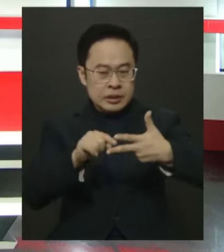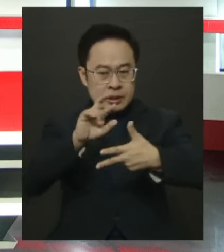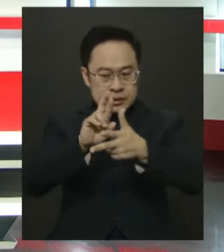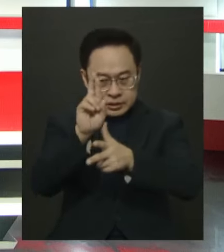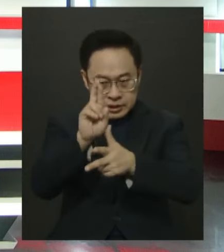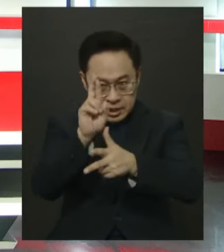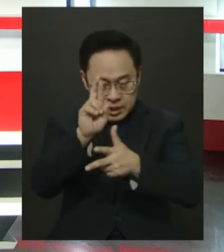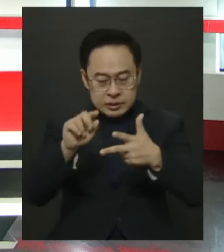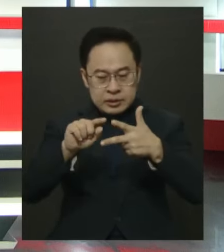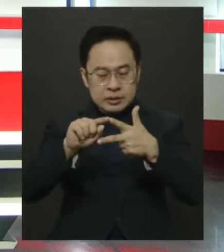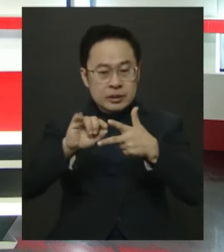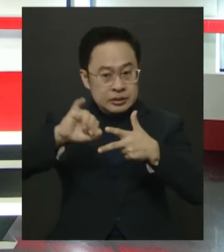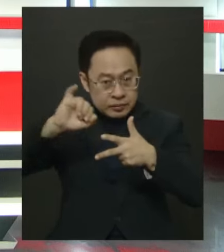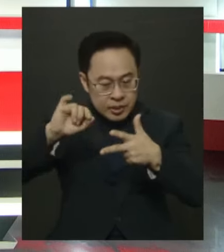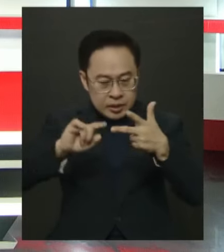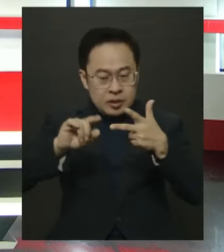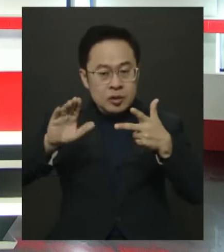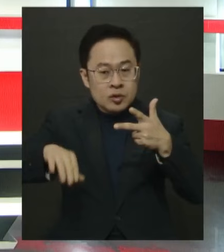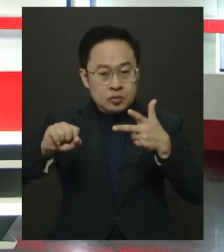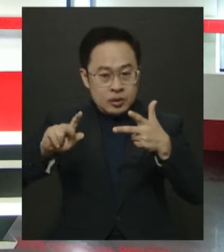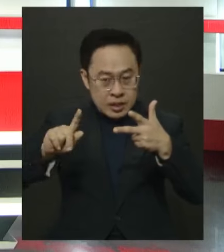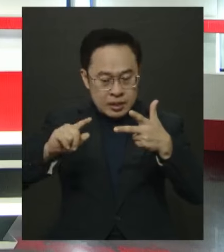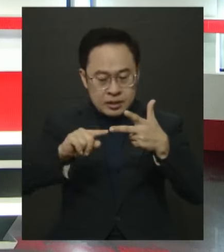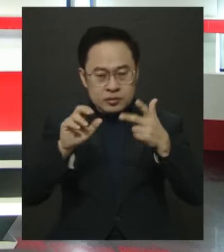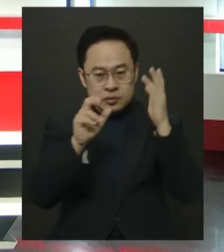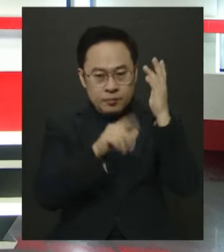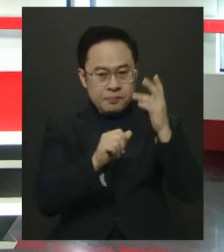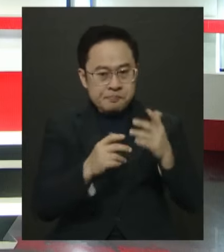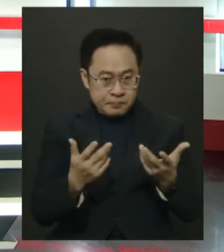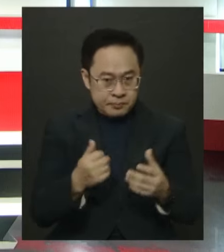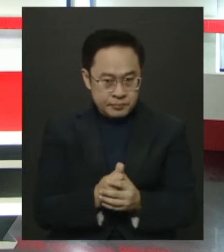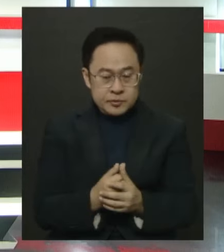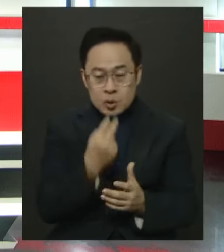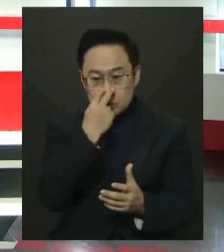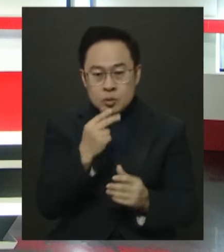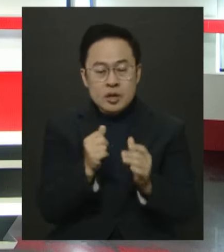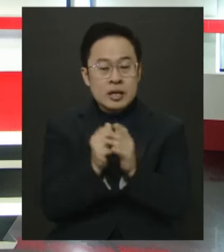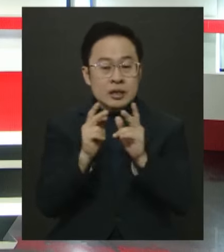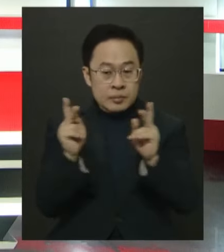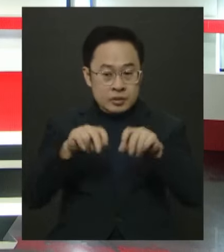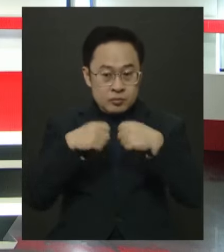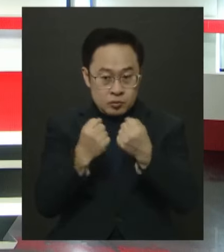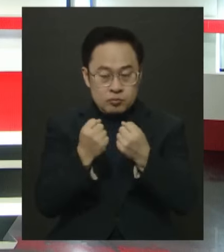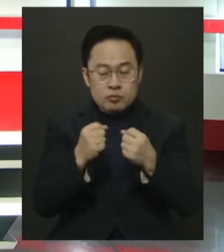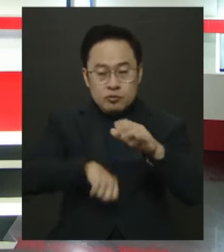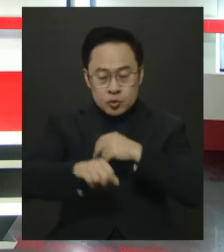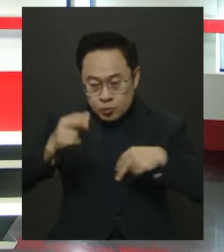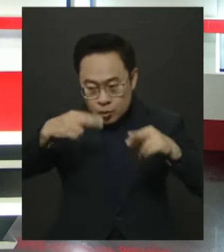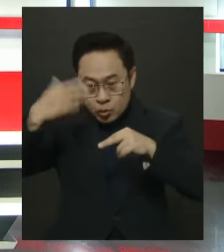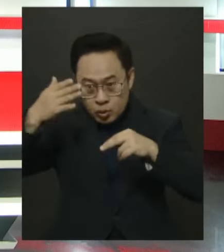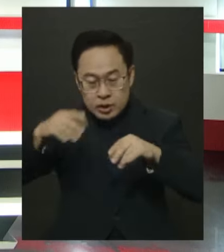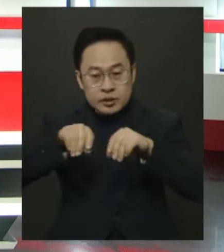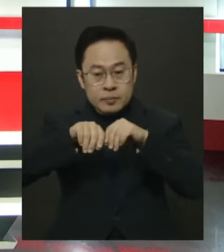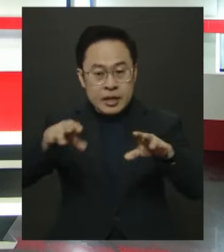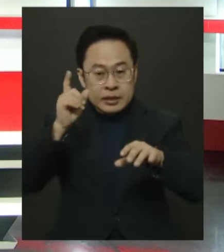ก็ทางเหนือทั้งเชียงใหม่แล้วก็เชียงรายนะครับแม้ว่าก่อนนั้นจะมีข่าวว่าน่าจะเป็นสงขลาแต่ว่าต้องรอการประกาศอย่างเป็นทางการนะครับในงาน FA